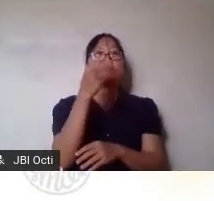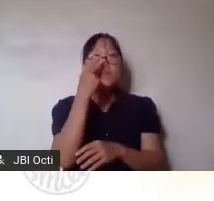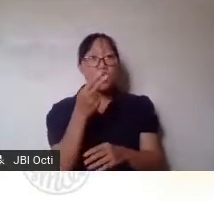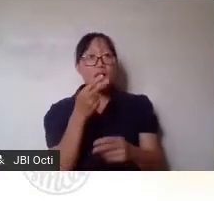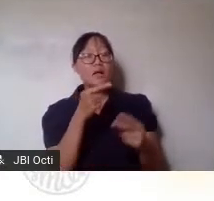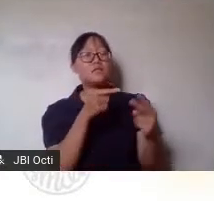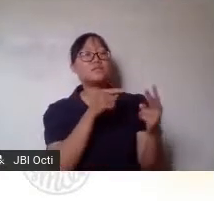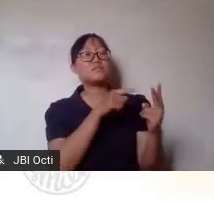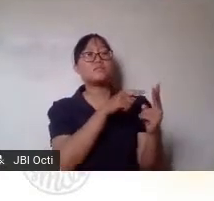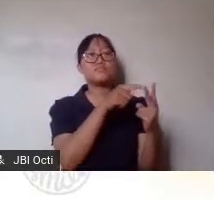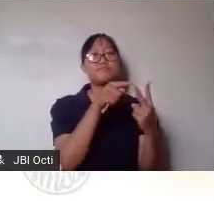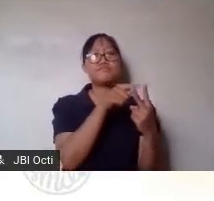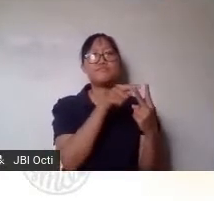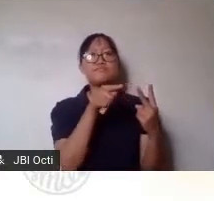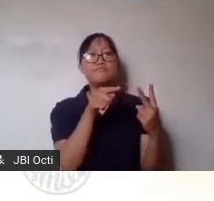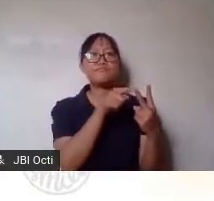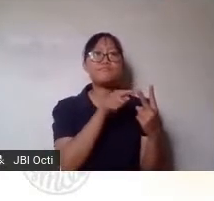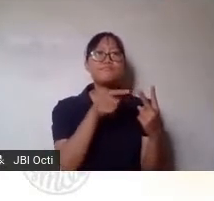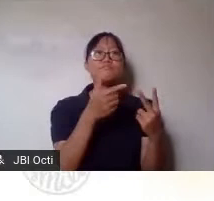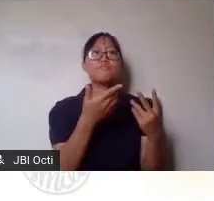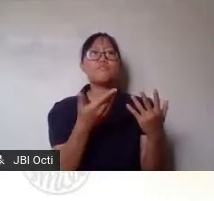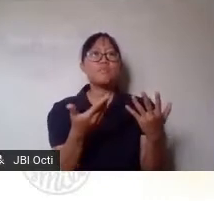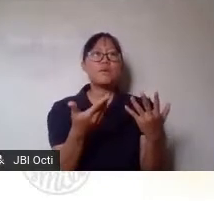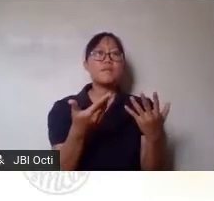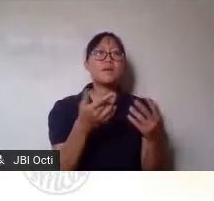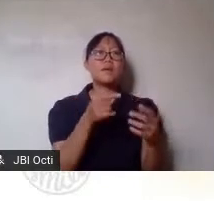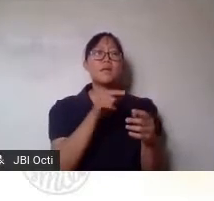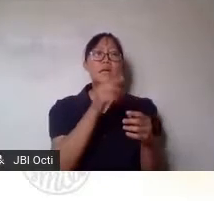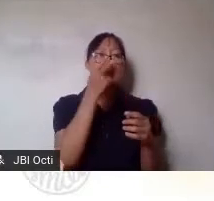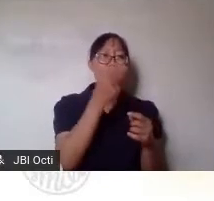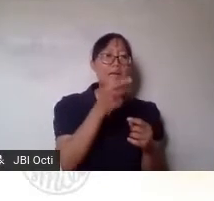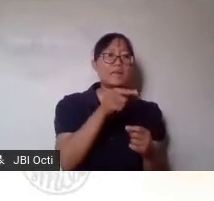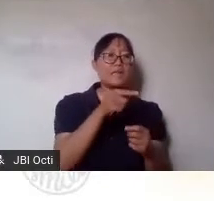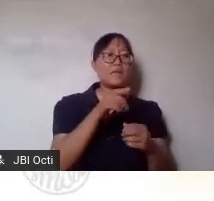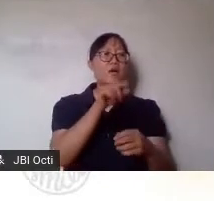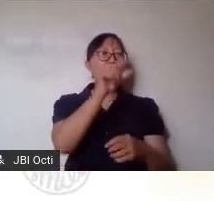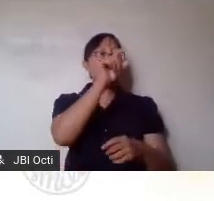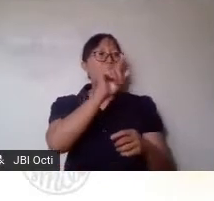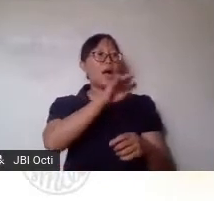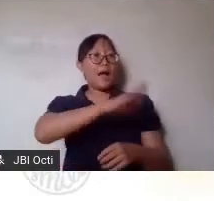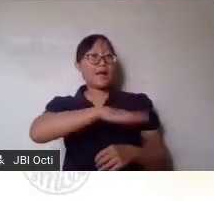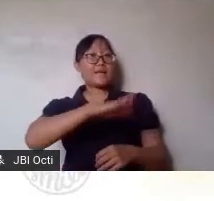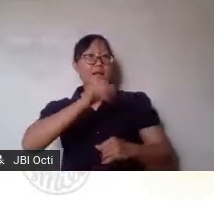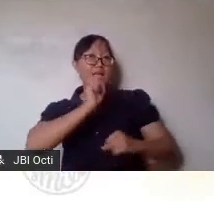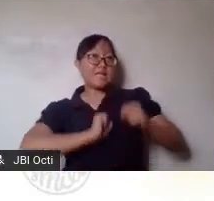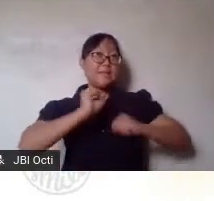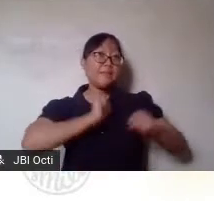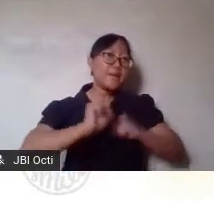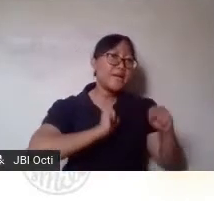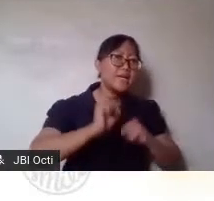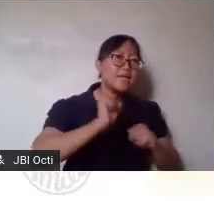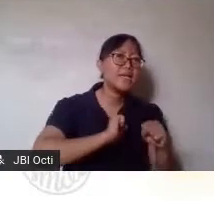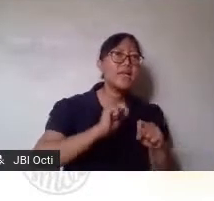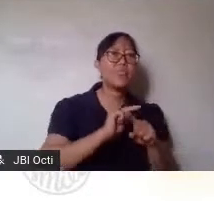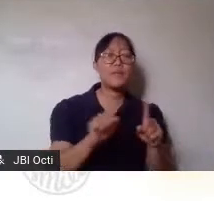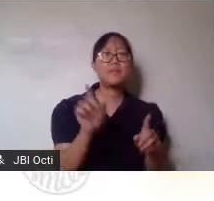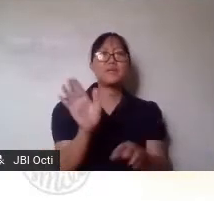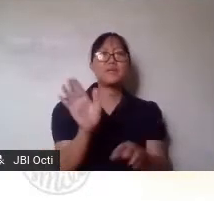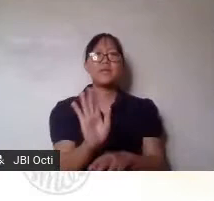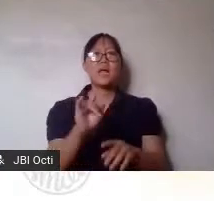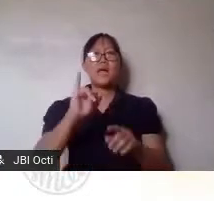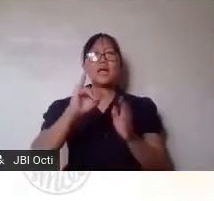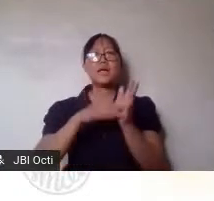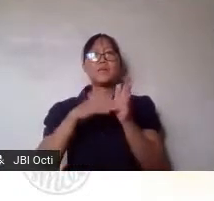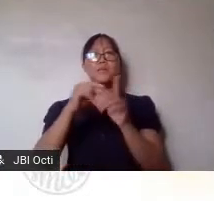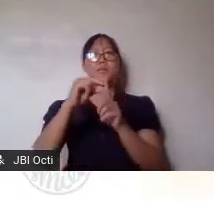juga dan sering disebut sebagai hiperaktivitas, tapi sesungguhnya tidak disertai dengan impulsivitas, beda diagnosisnya. Karena